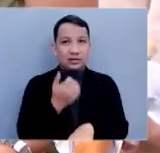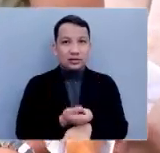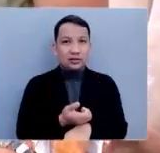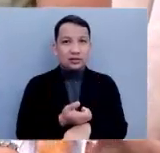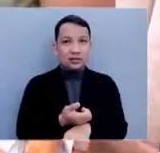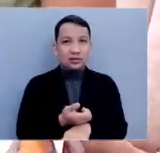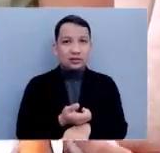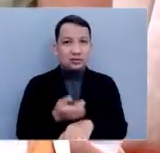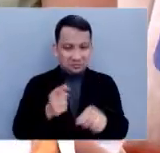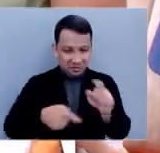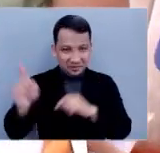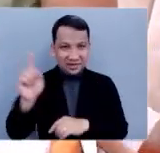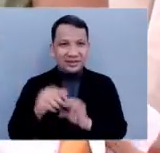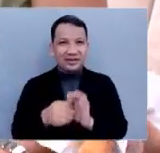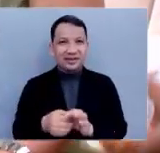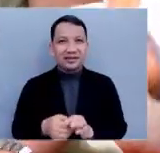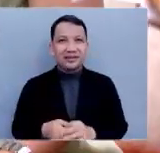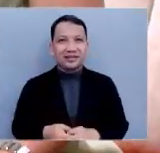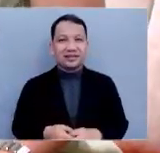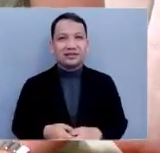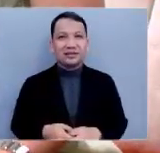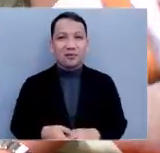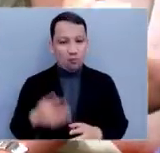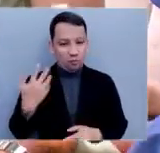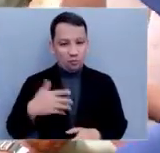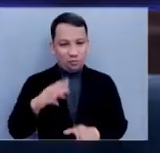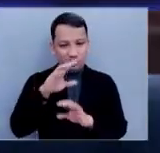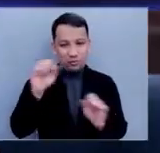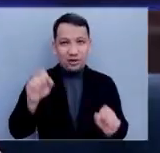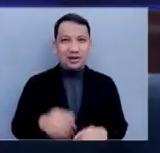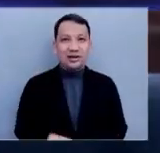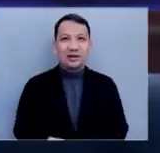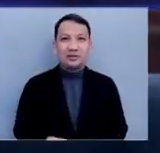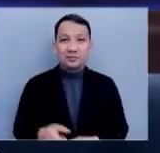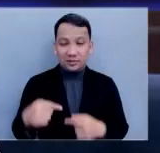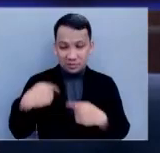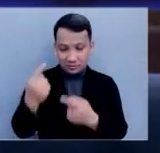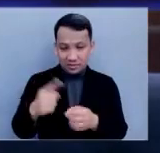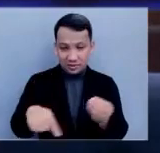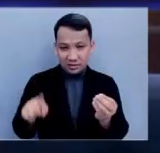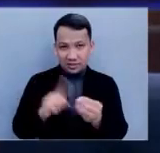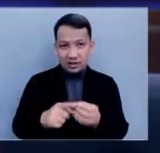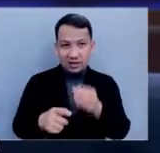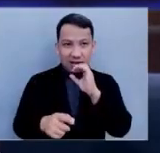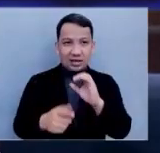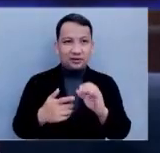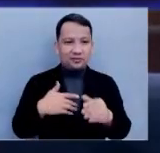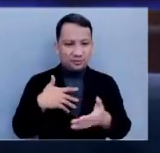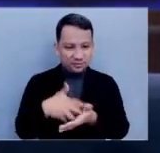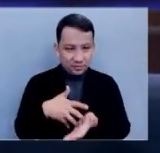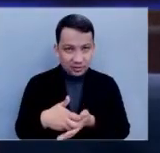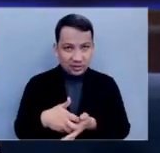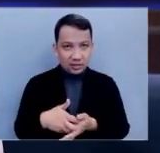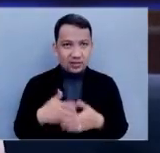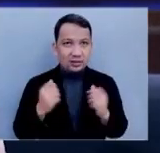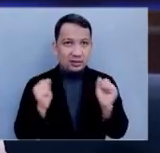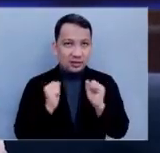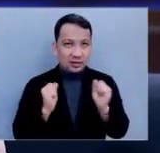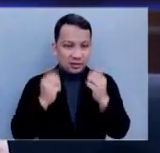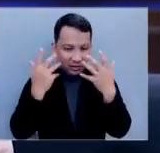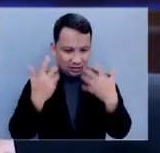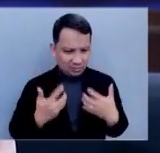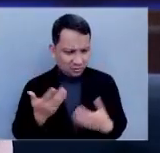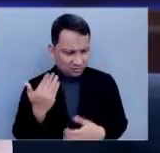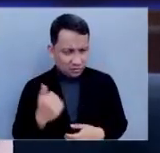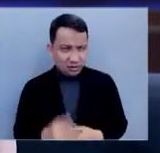yung 10 kilometers. Wow! Tapos pagkatapos nun, bigla ako nang hina, tapos nang lalamig. Bakit